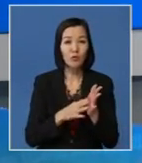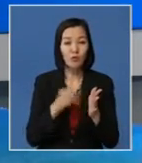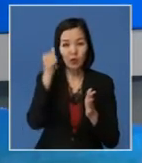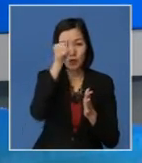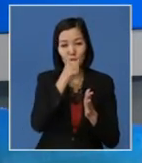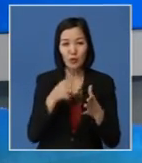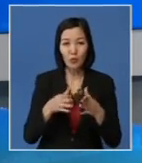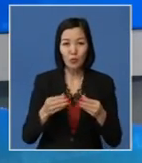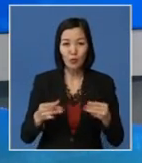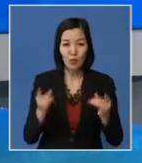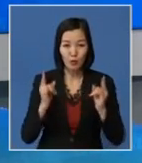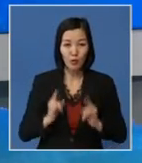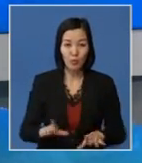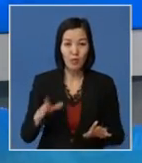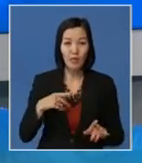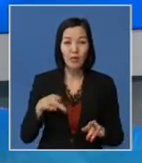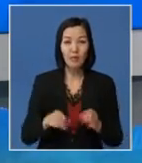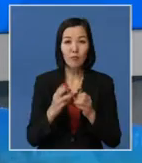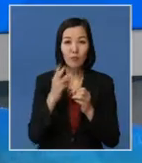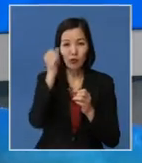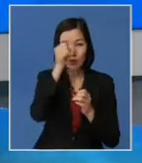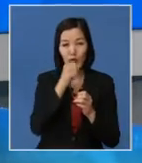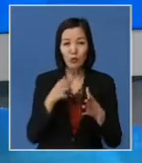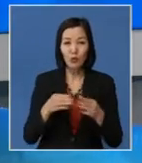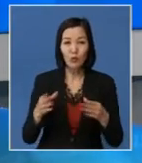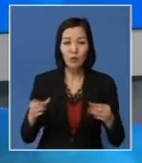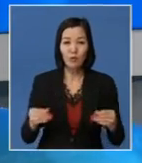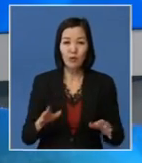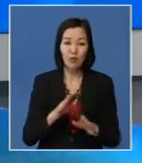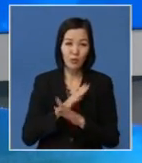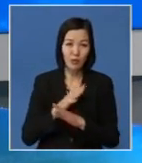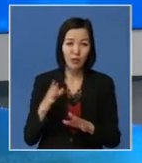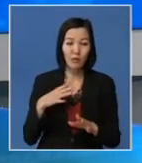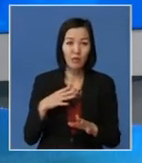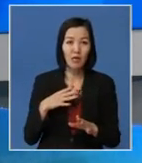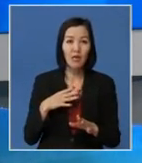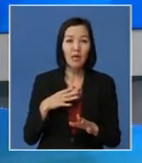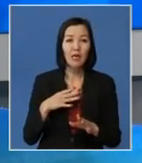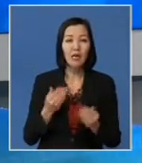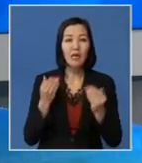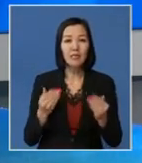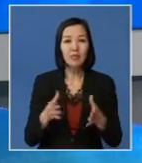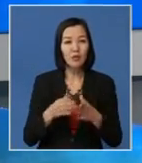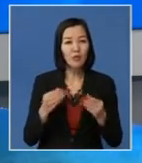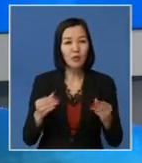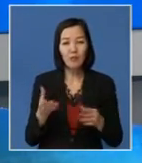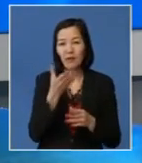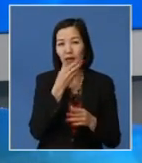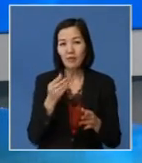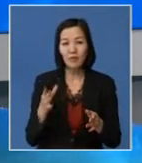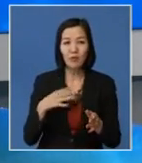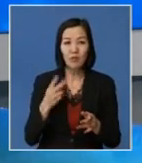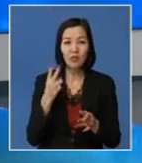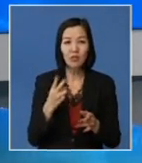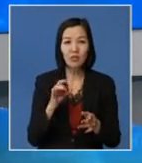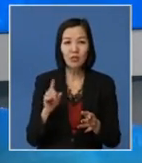жылы көктемде дүниеге келген еді. 2013 жылы көктемде өмірден өтті. Көңілі де көктемдей жан болатын. 2